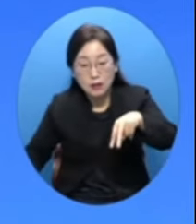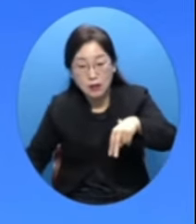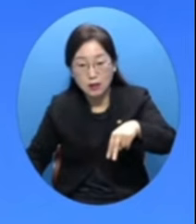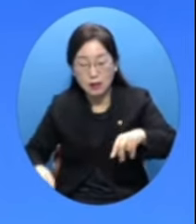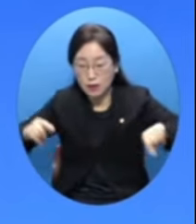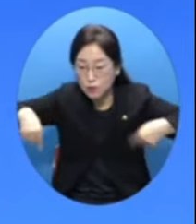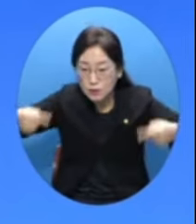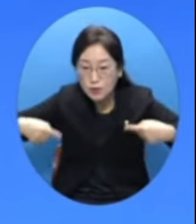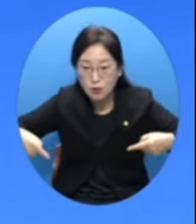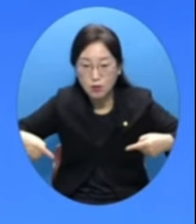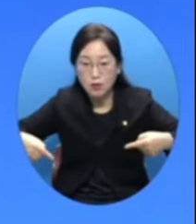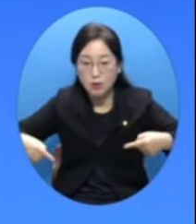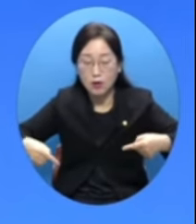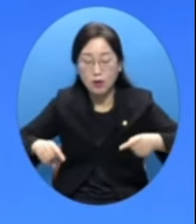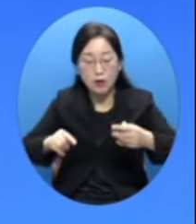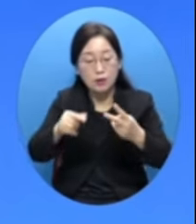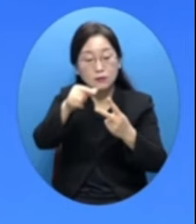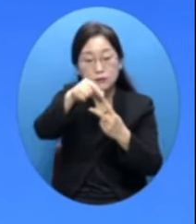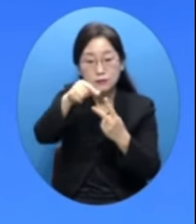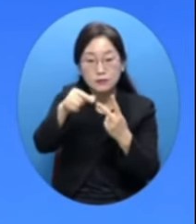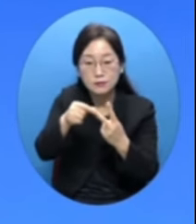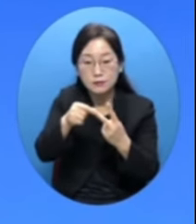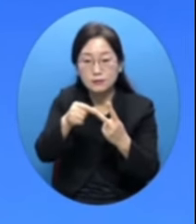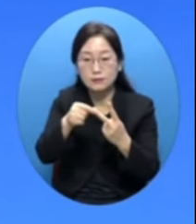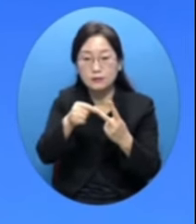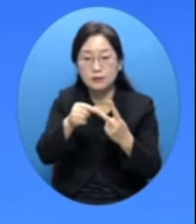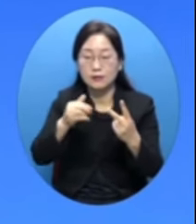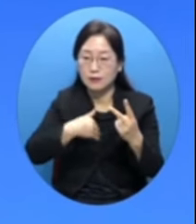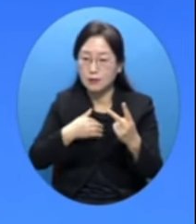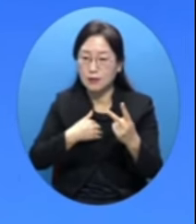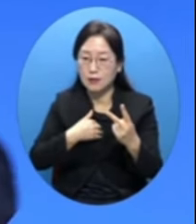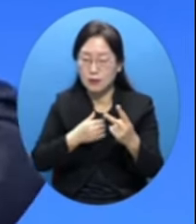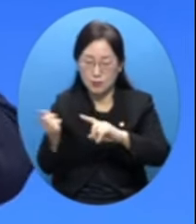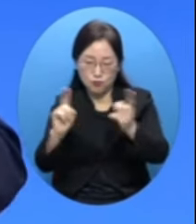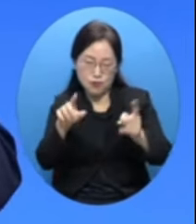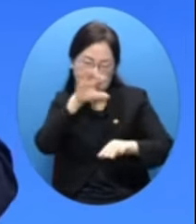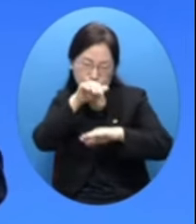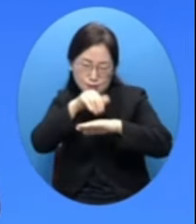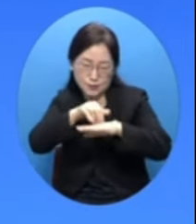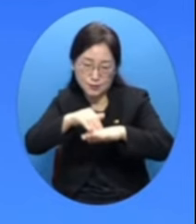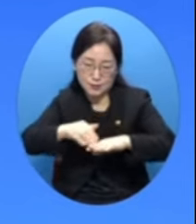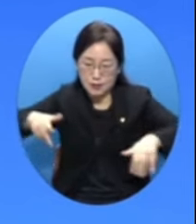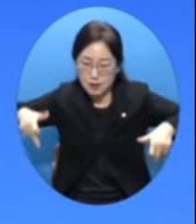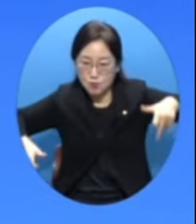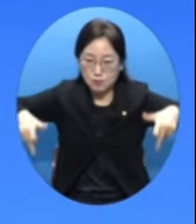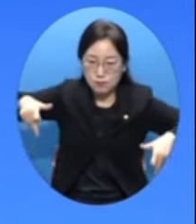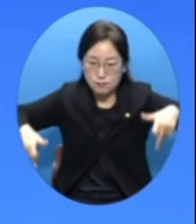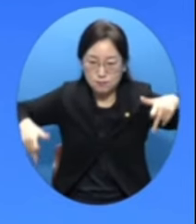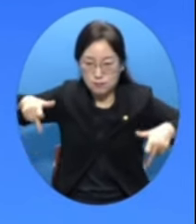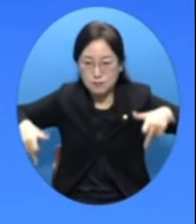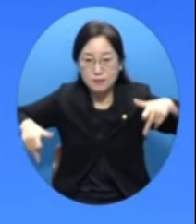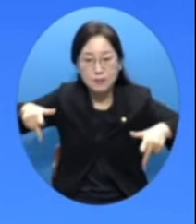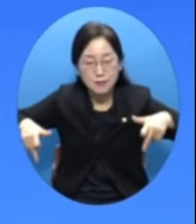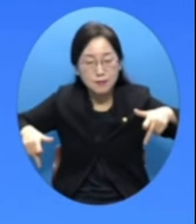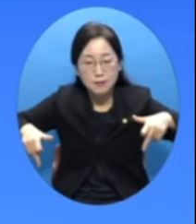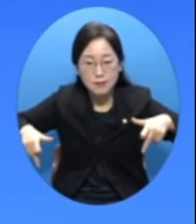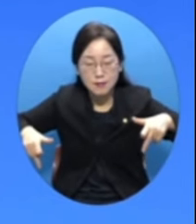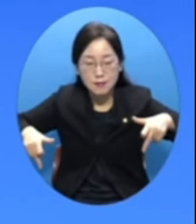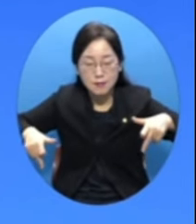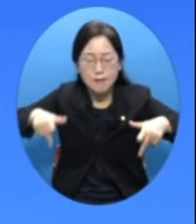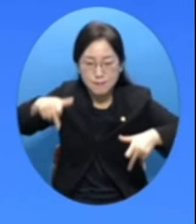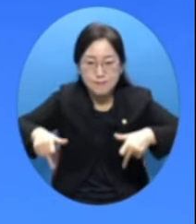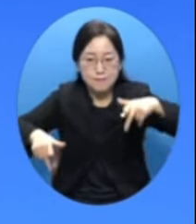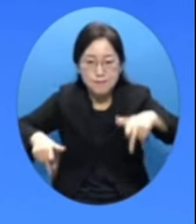타고 다녔냐 아니면 내가 여기서 재활훈련해서 목발을 짚고 갈 수 있게 해야 되겠,